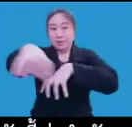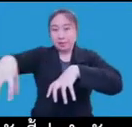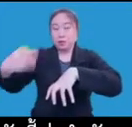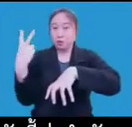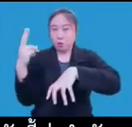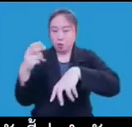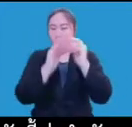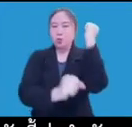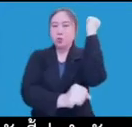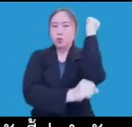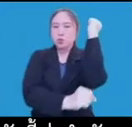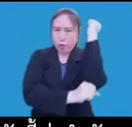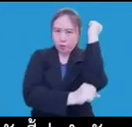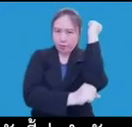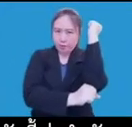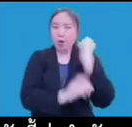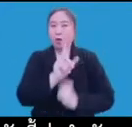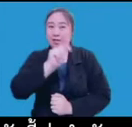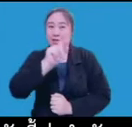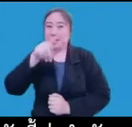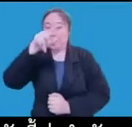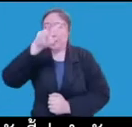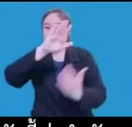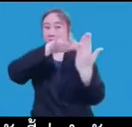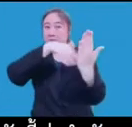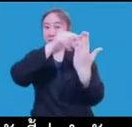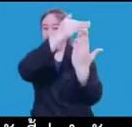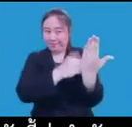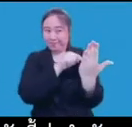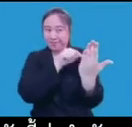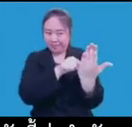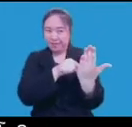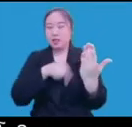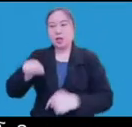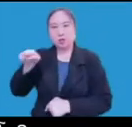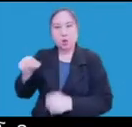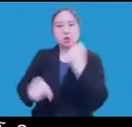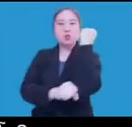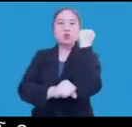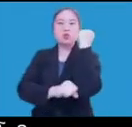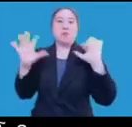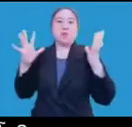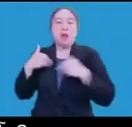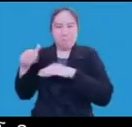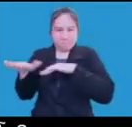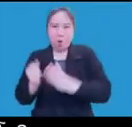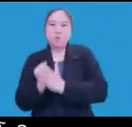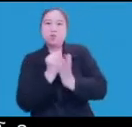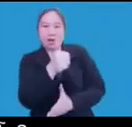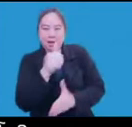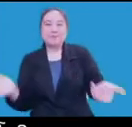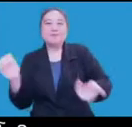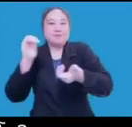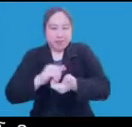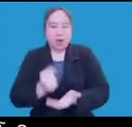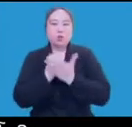นที่เป็นคนจนตาม TP Map ที่ชี้มากับคนที่ไม่จนแต่มีความพร้อมที่จะช่วยเพื่อนได้ช่วยกันทำแล้วก็